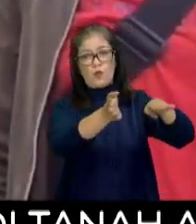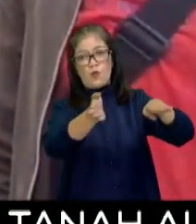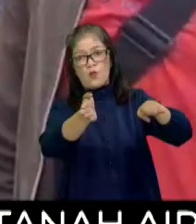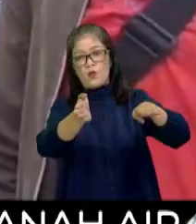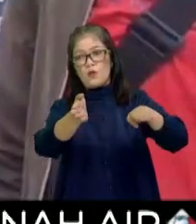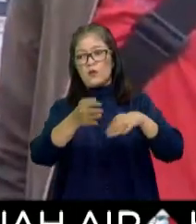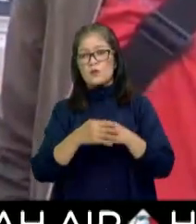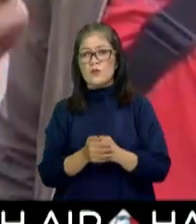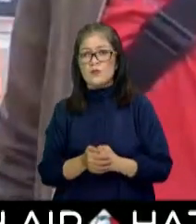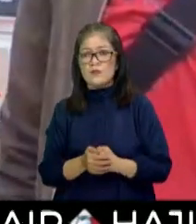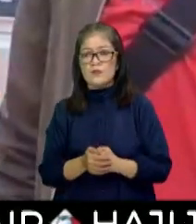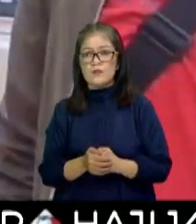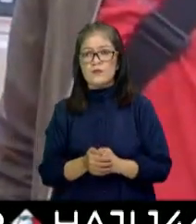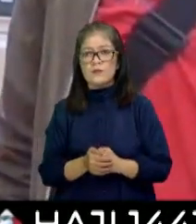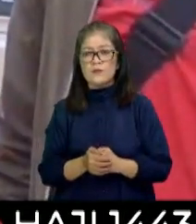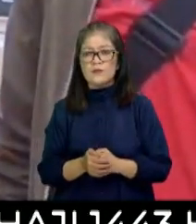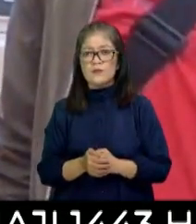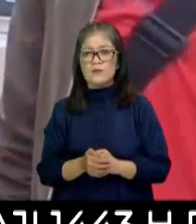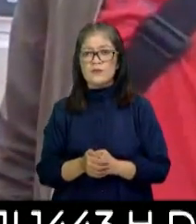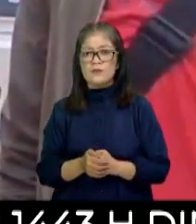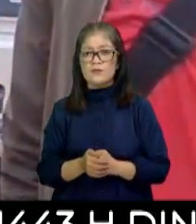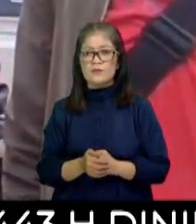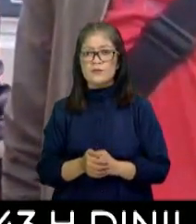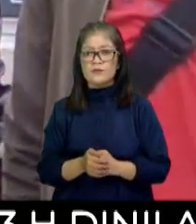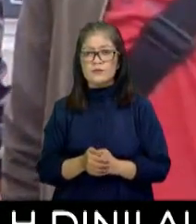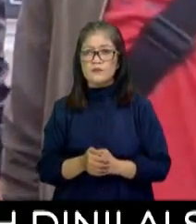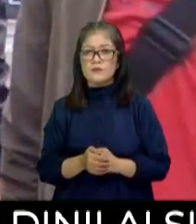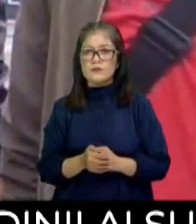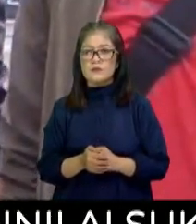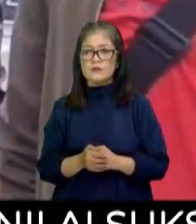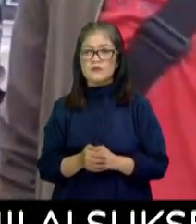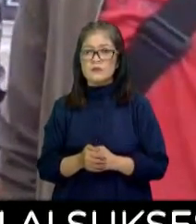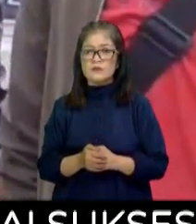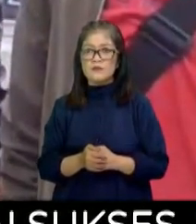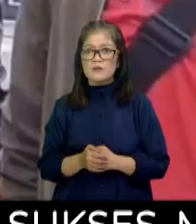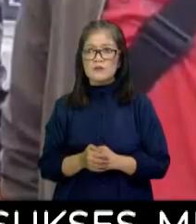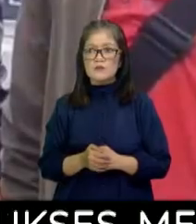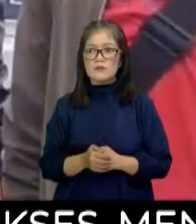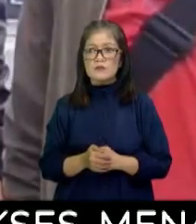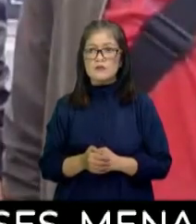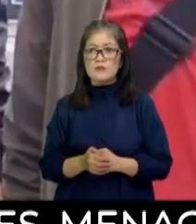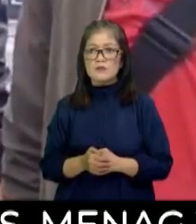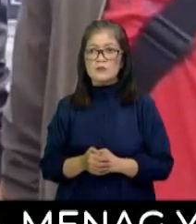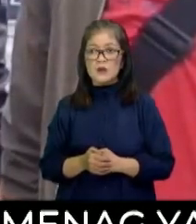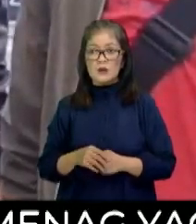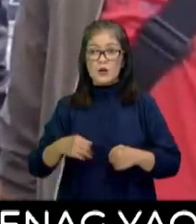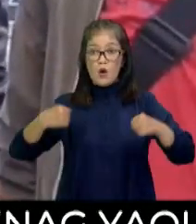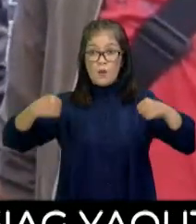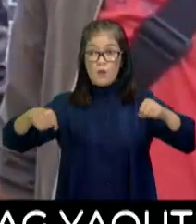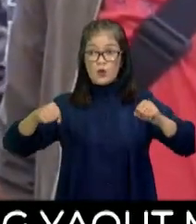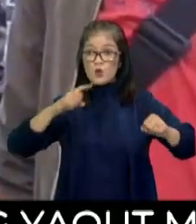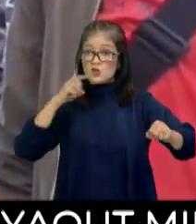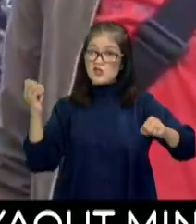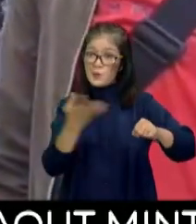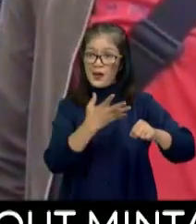di belakang, ban belakang. Nyenggol. Nyenggol dia ya? Nyenggol, nah begitu nyenggol, kan tambah kencang. Kebetulan di depannya